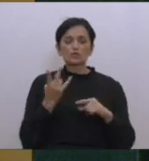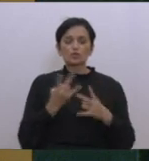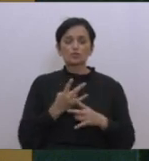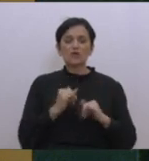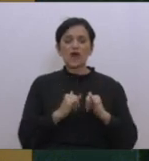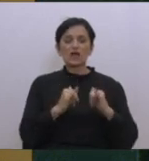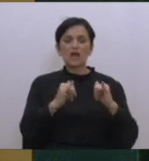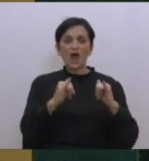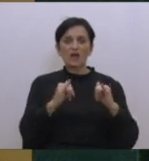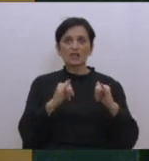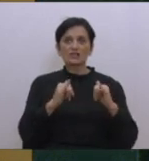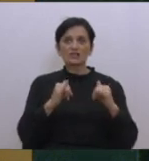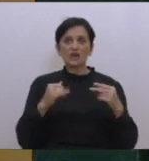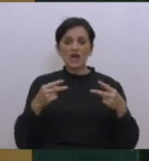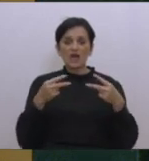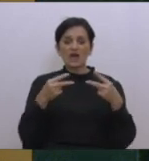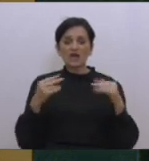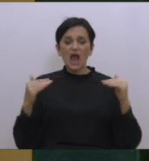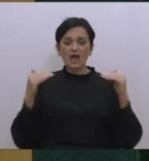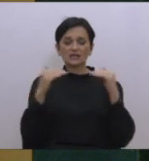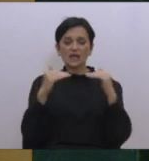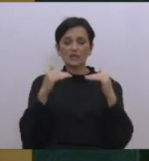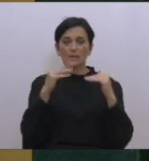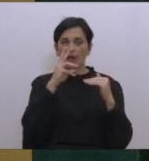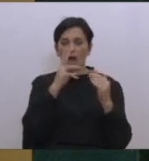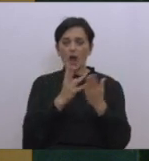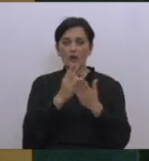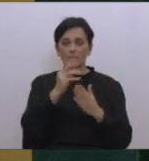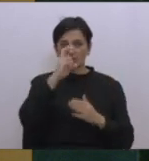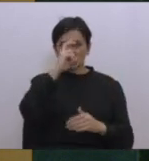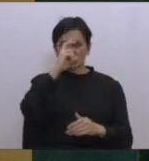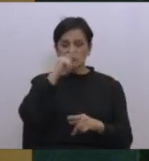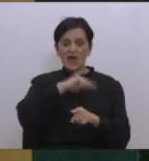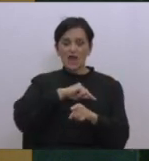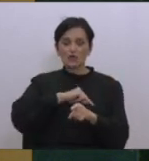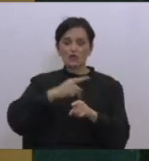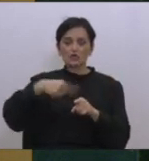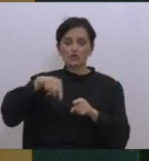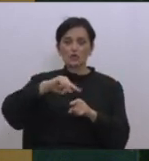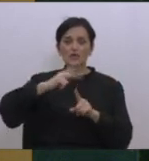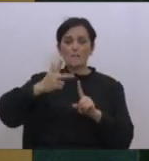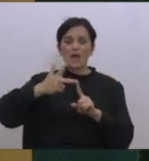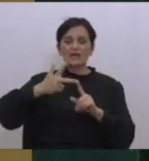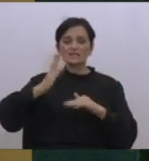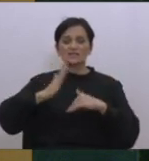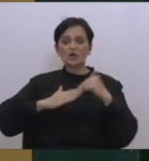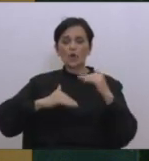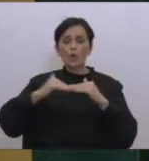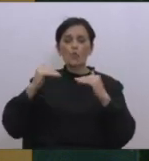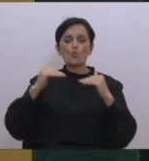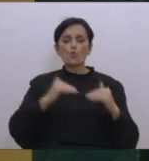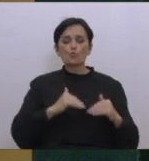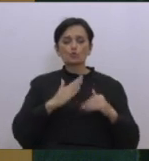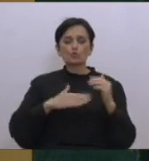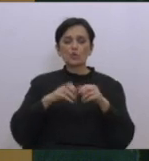და გათანამრებული გვაქვს ანაზღაურება საჯარო დაწესებულების მესამე კატეგორიის უმცროსი